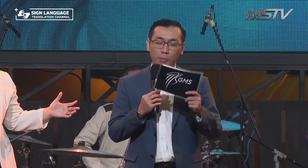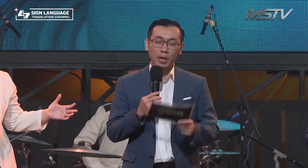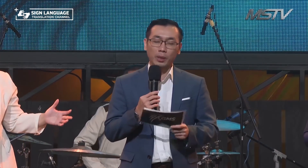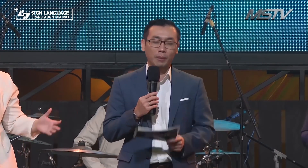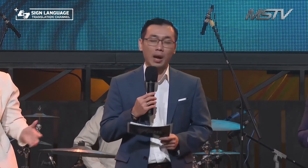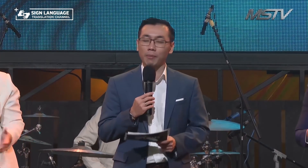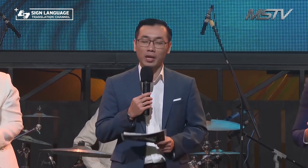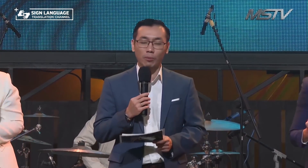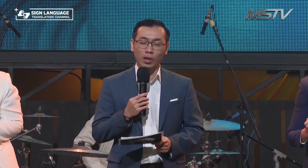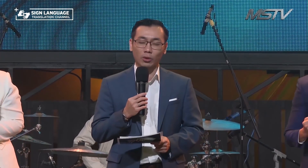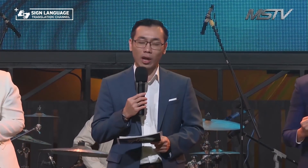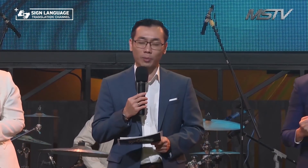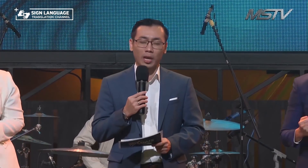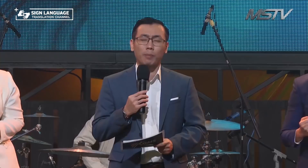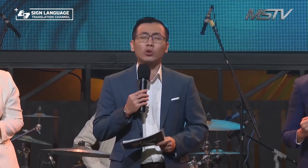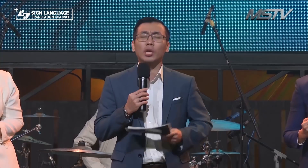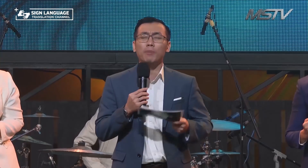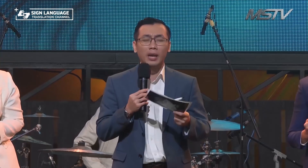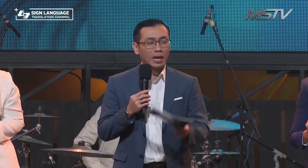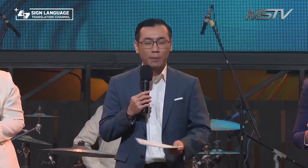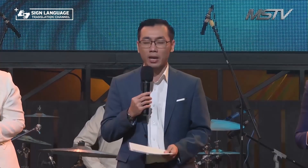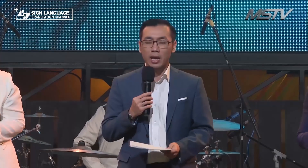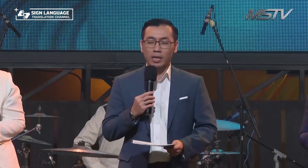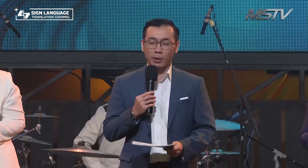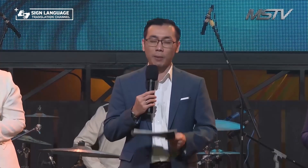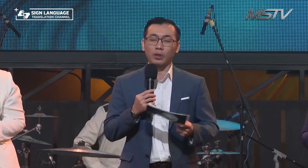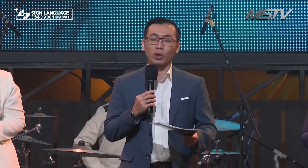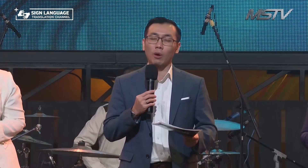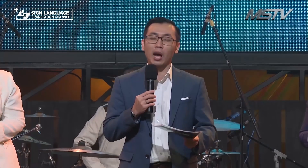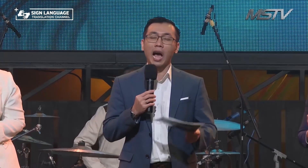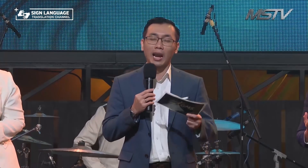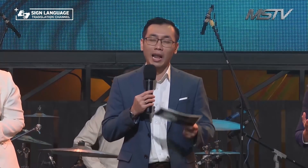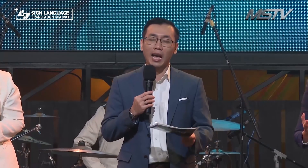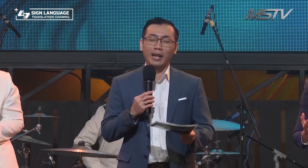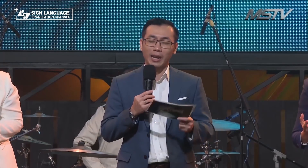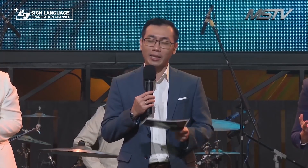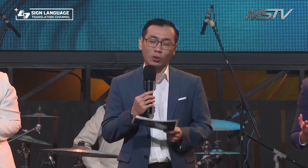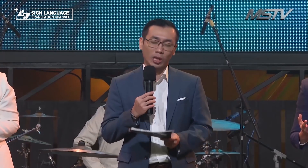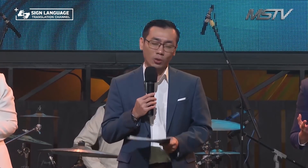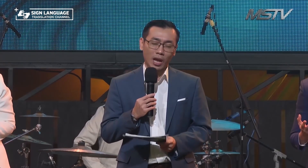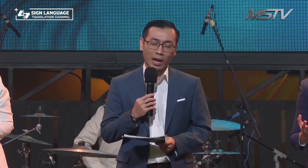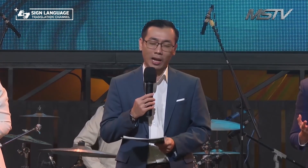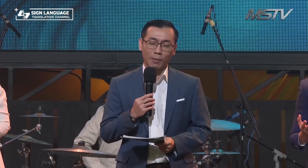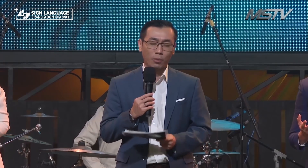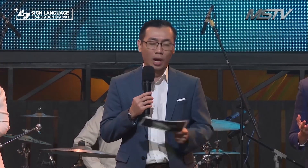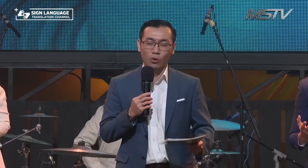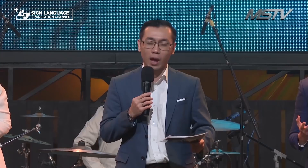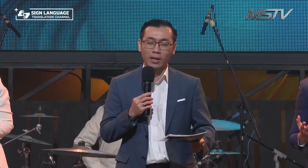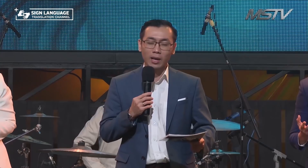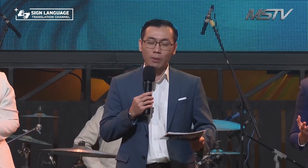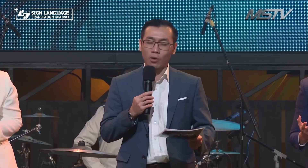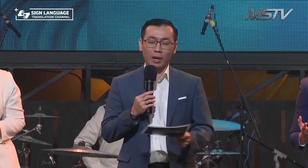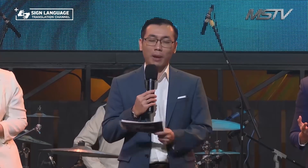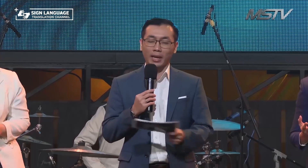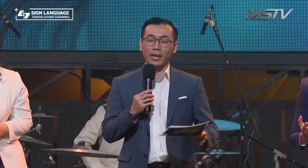kami mau memberi persembahan bagi-Mu ya Tuhan, sebagai bentuk ibadah kami, sebagai bentuk bahwa Allah adalah satu-satunya Allah kami, bukan